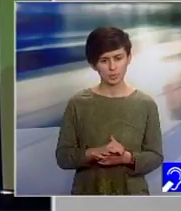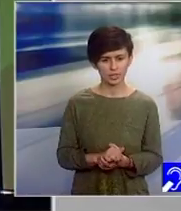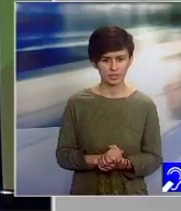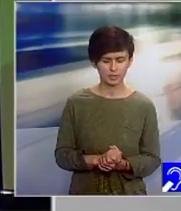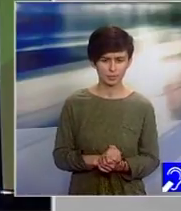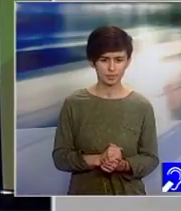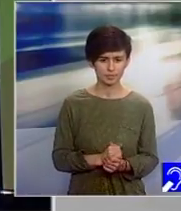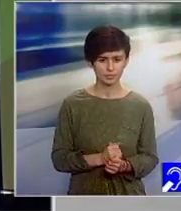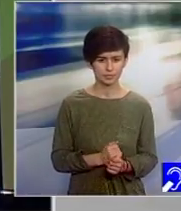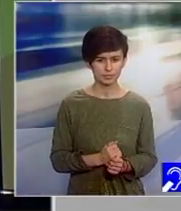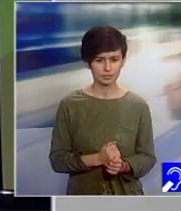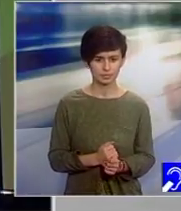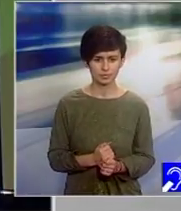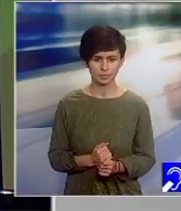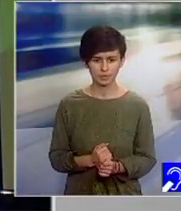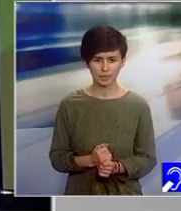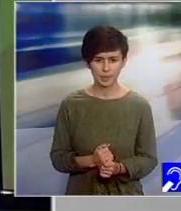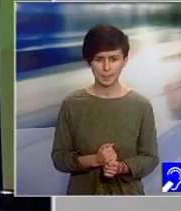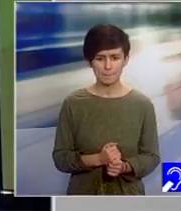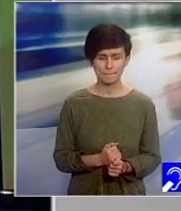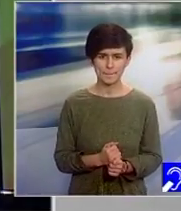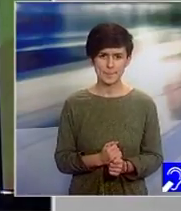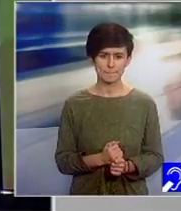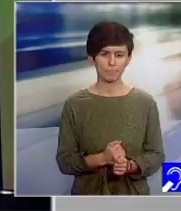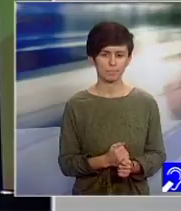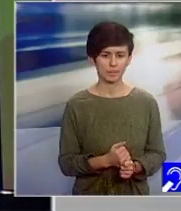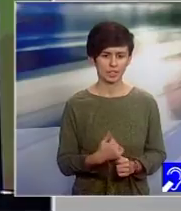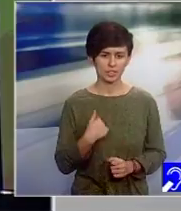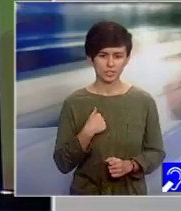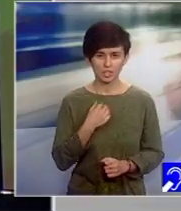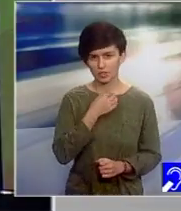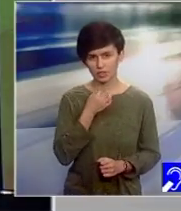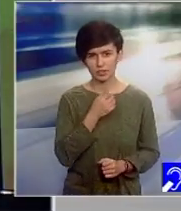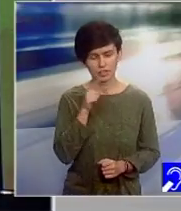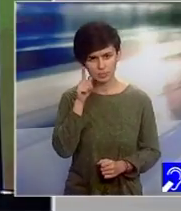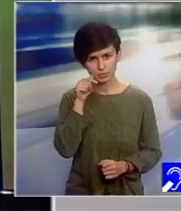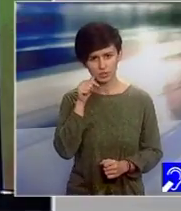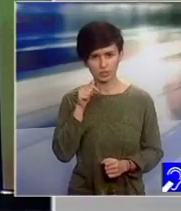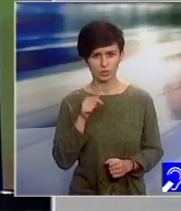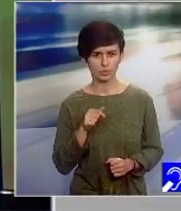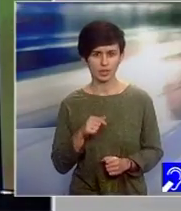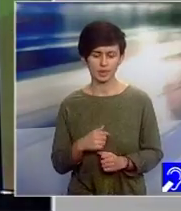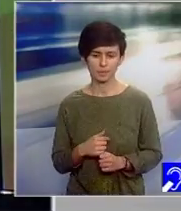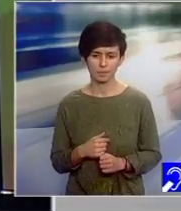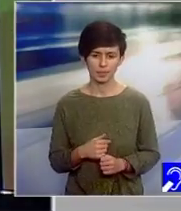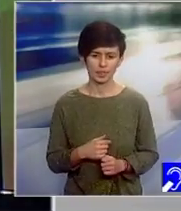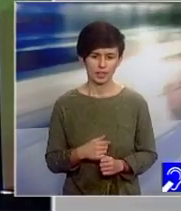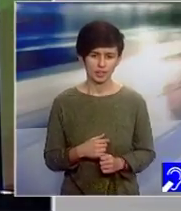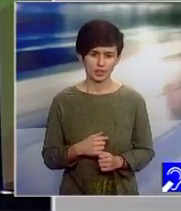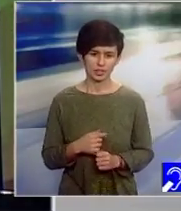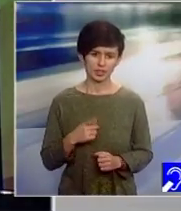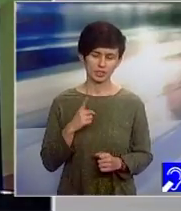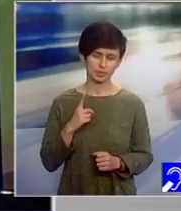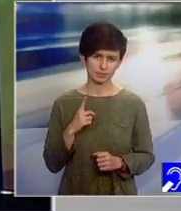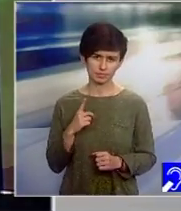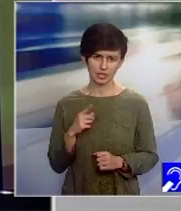de parlamentar român, dar în adevăratul sens al cuvântului fac așa o treabă de metaforică. Dar un